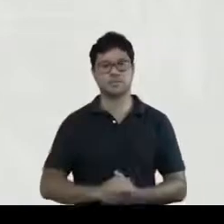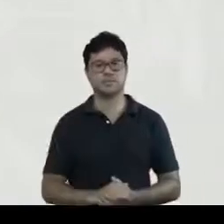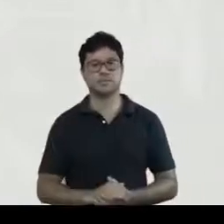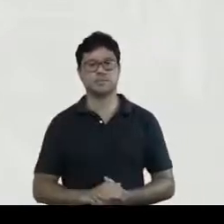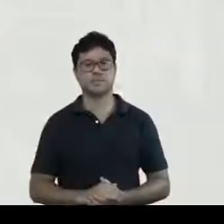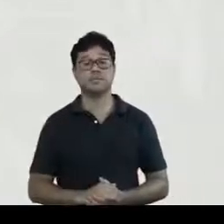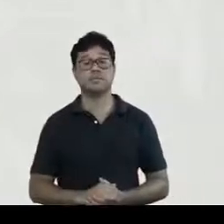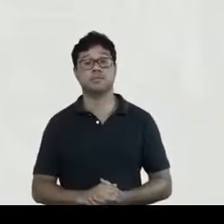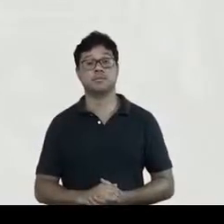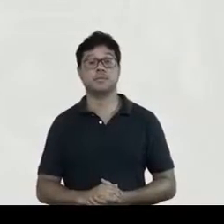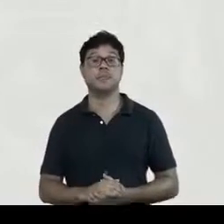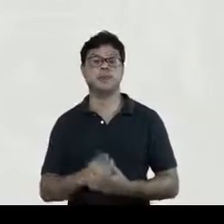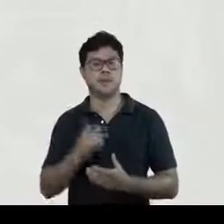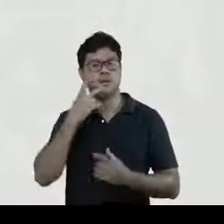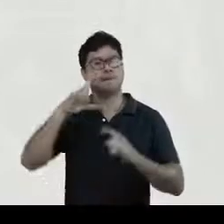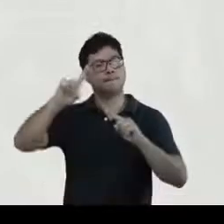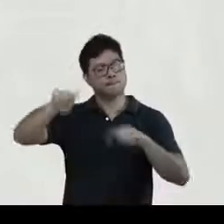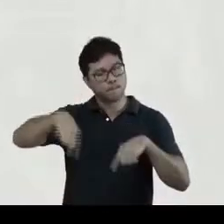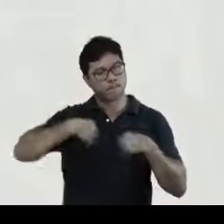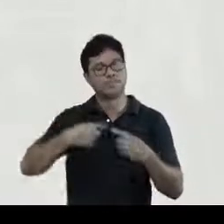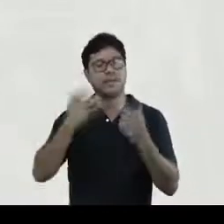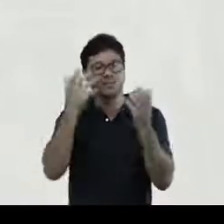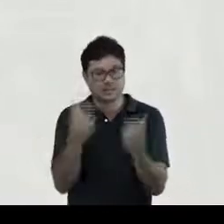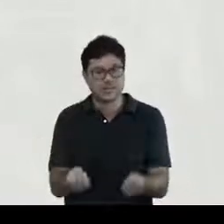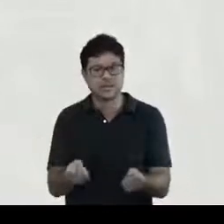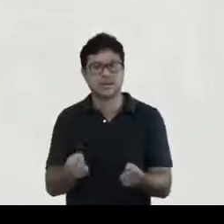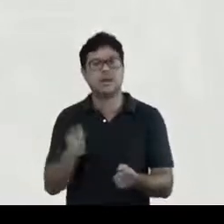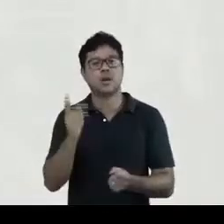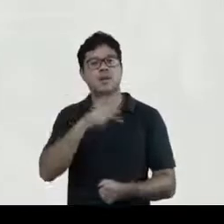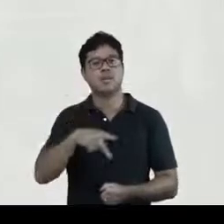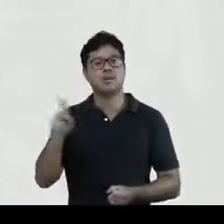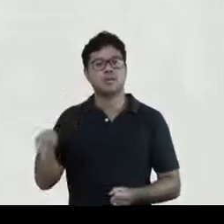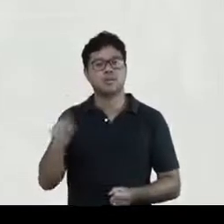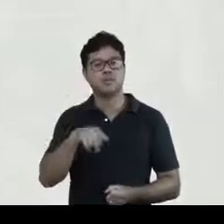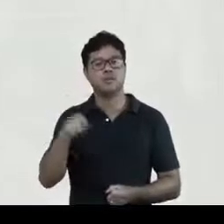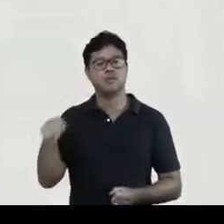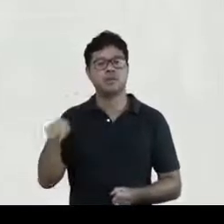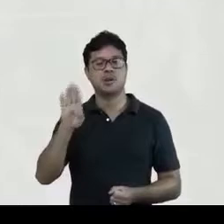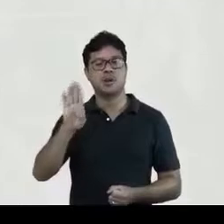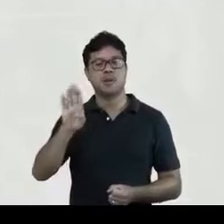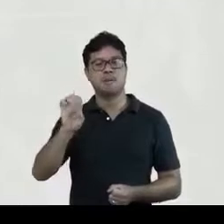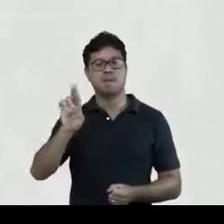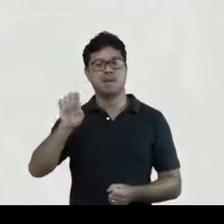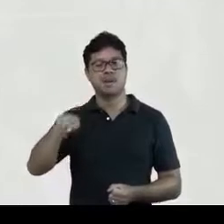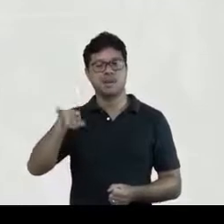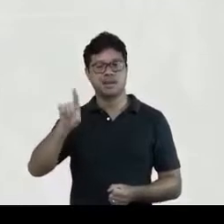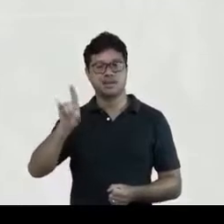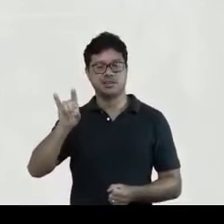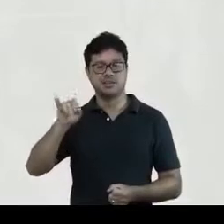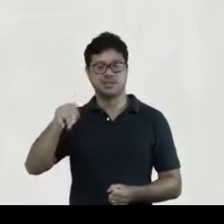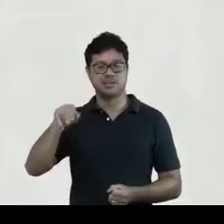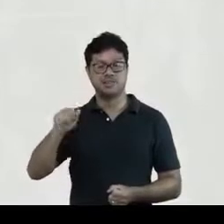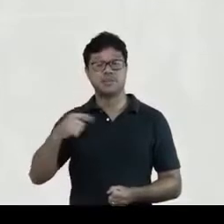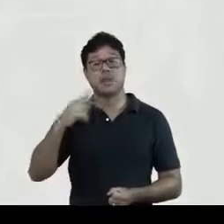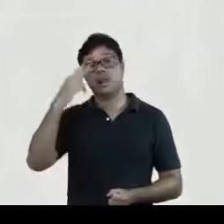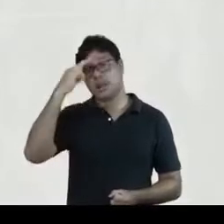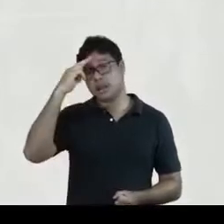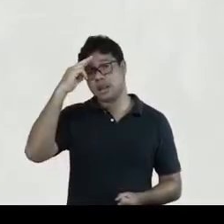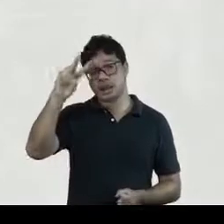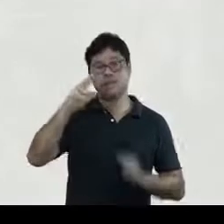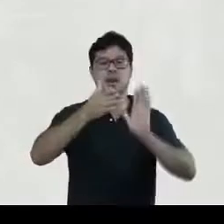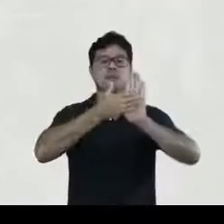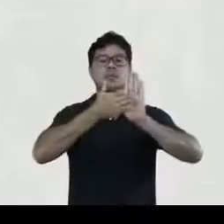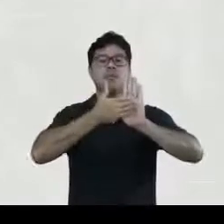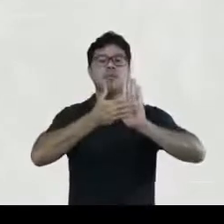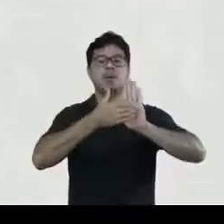atendendo a provocação aceitando a provocação da professora Bernardina eu gostaria de lembrar a